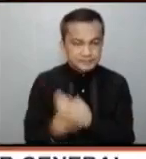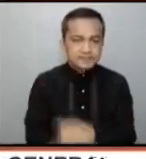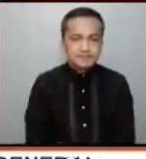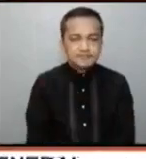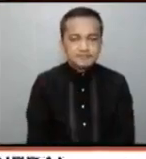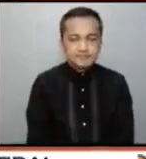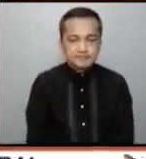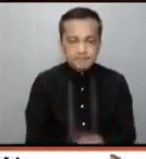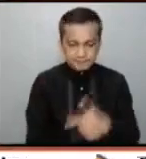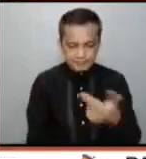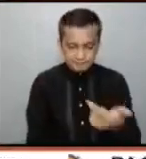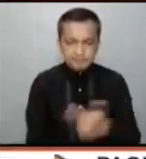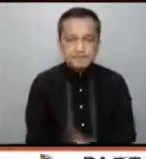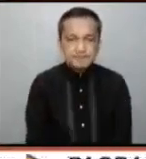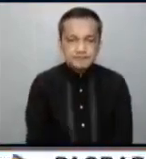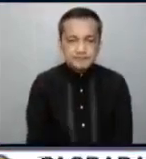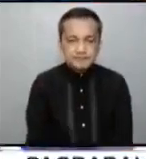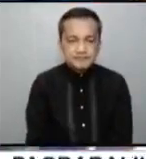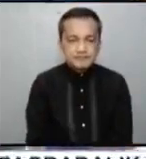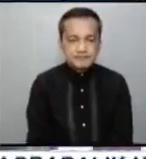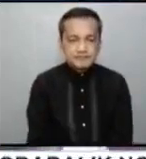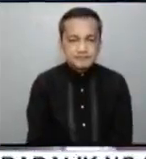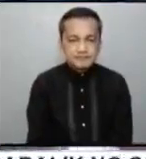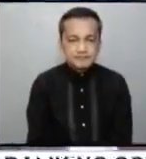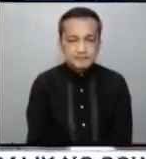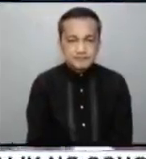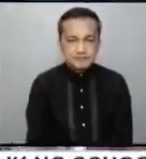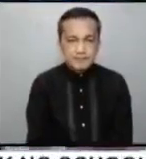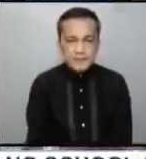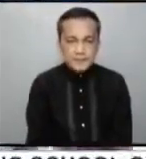detalye, Rise and Shine, Rod.